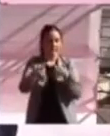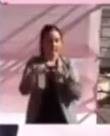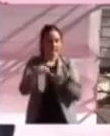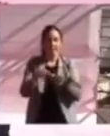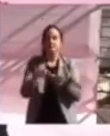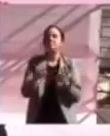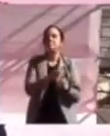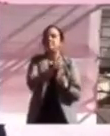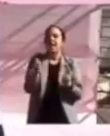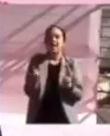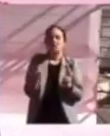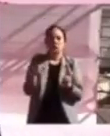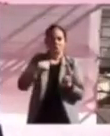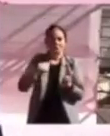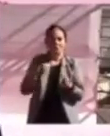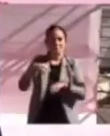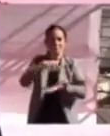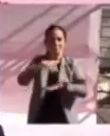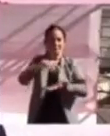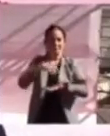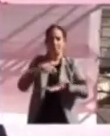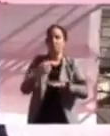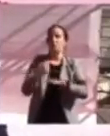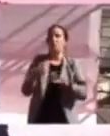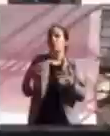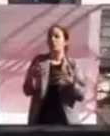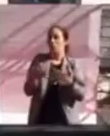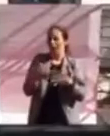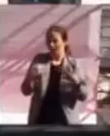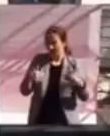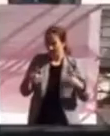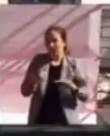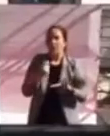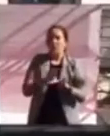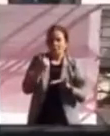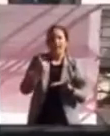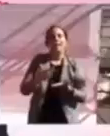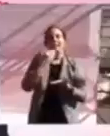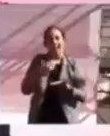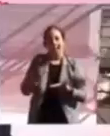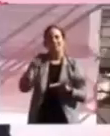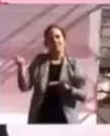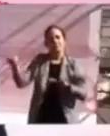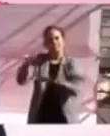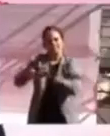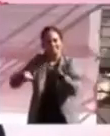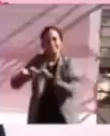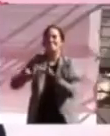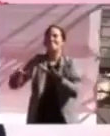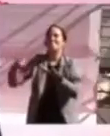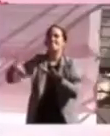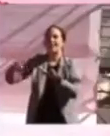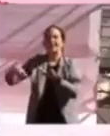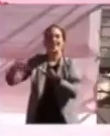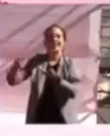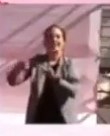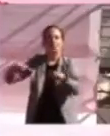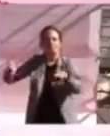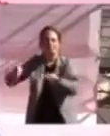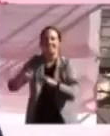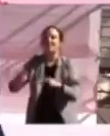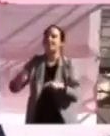e devo dire con l'aiuto con la condivisione del governo del presidente del consiglio del ministro dell'economia che ha una